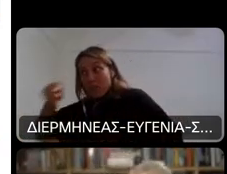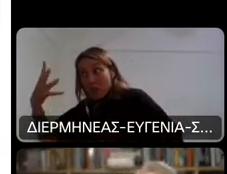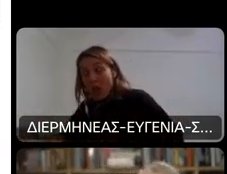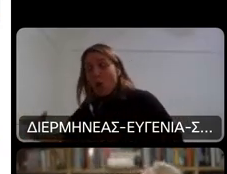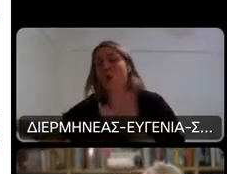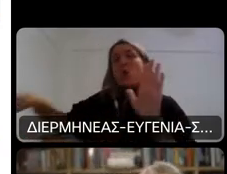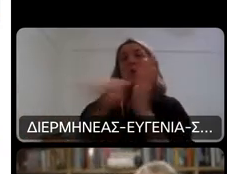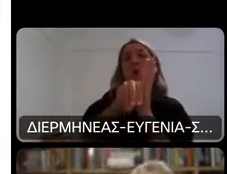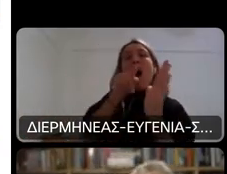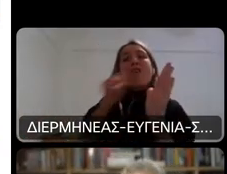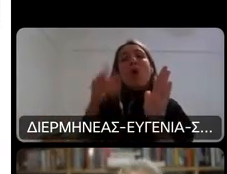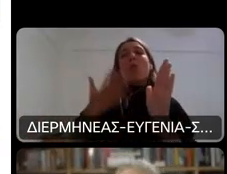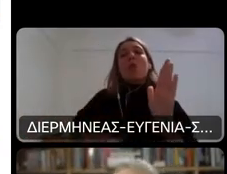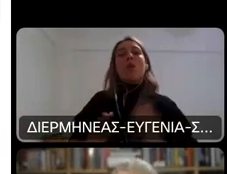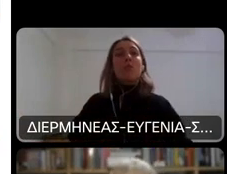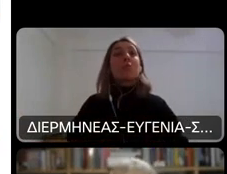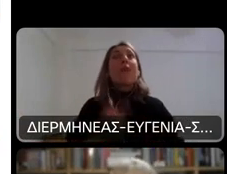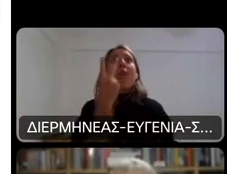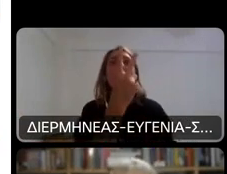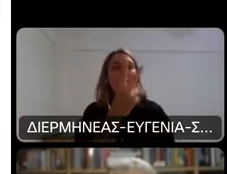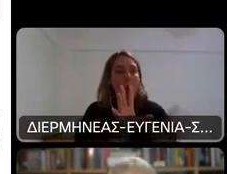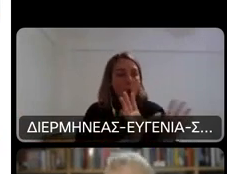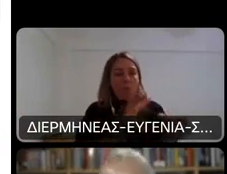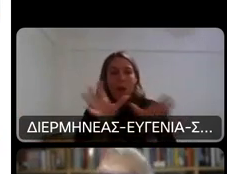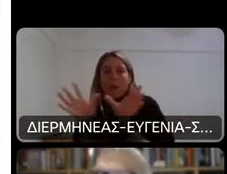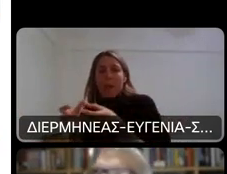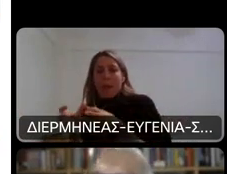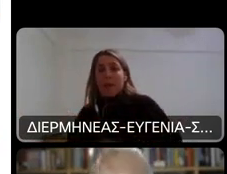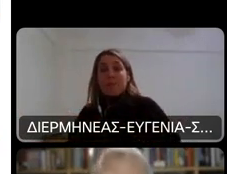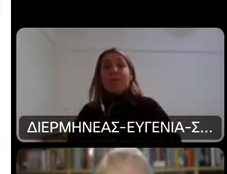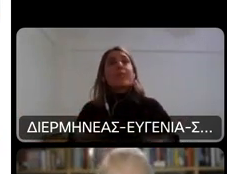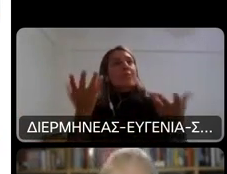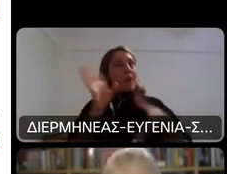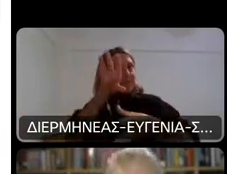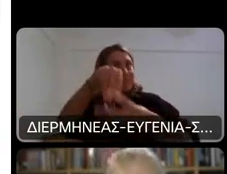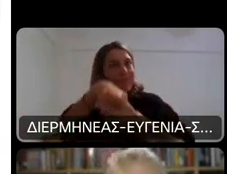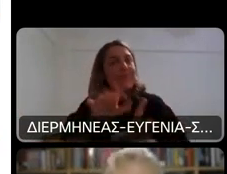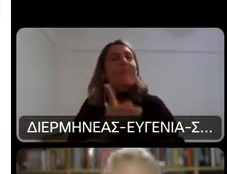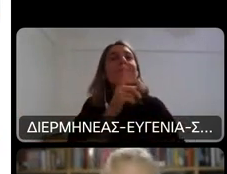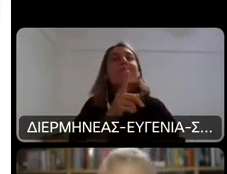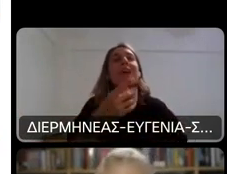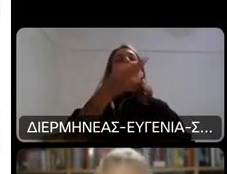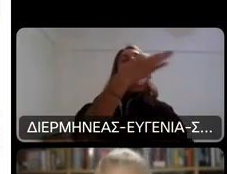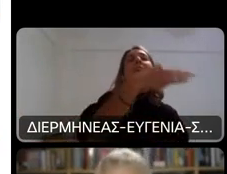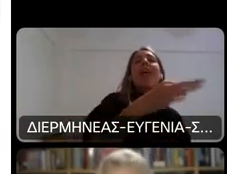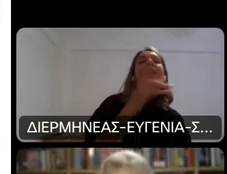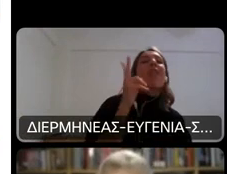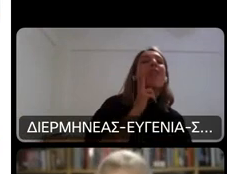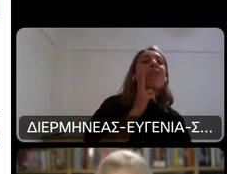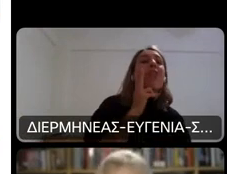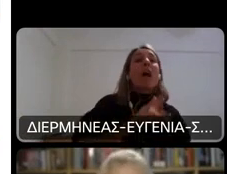Εντοπίσαμε δύο ειδικότερες υποκατηγορίες αφομοίωσης, την ασθενή και την